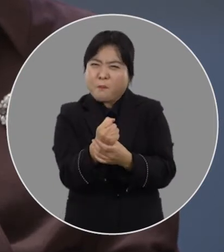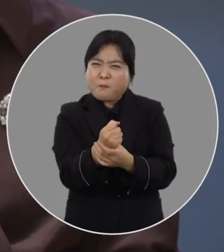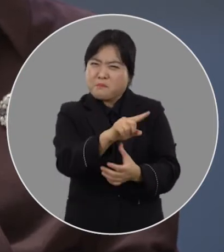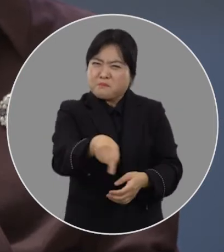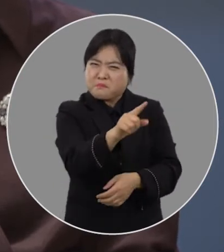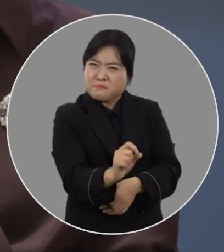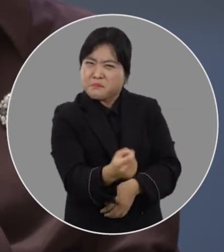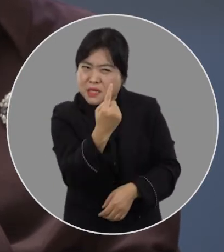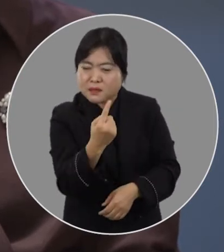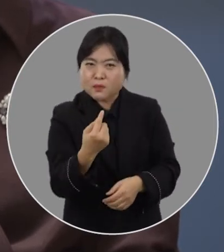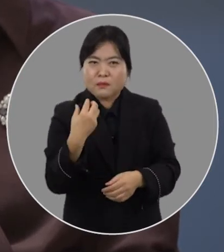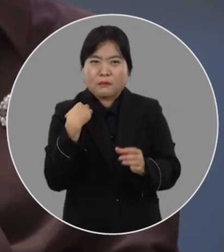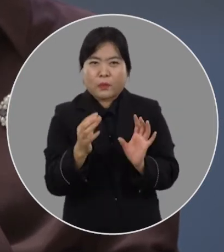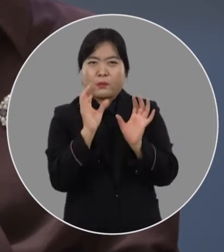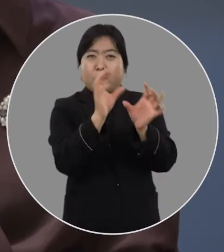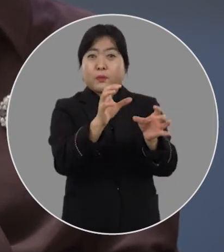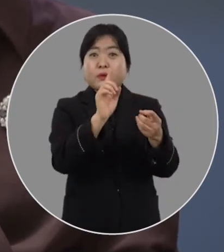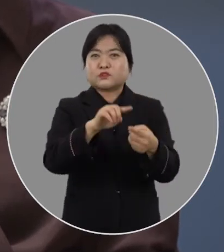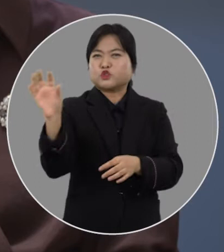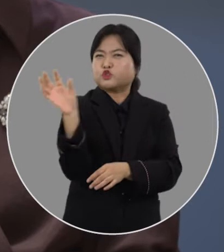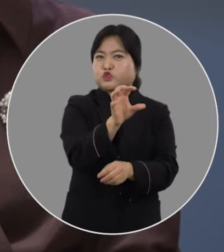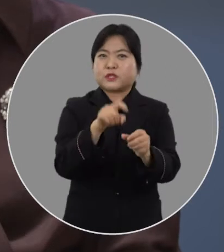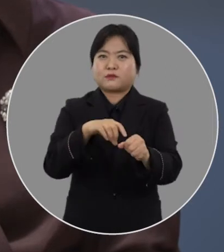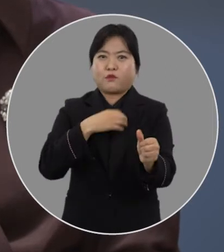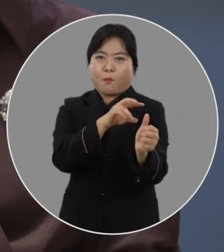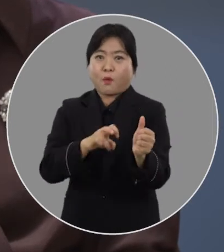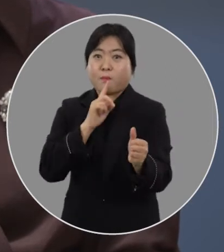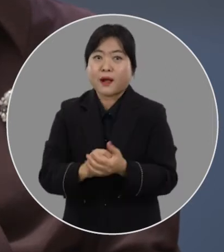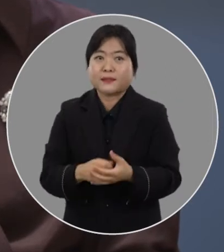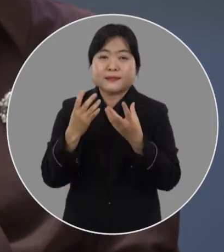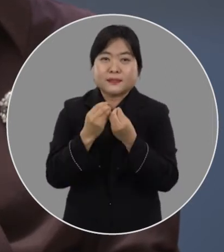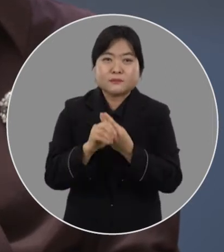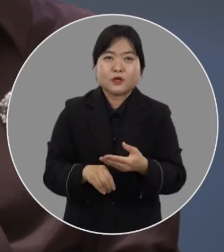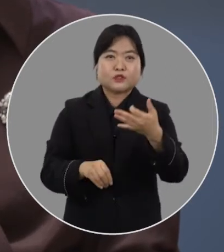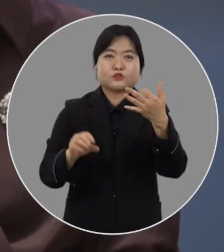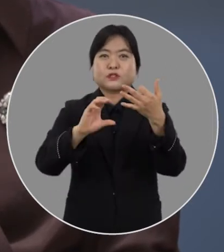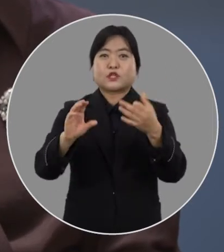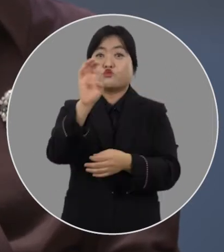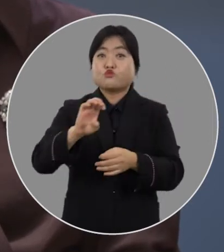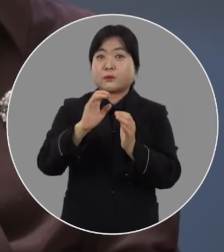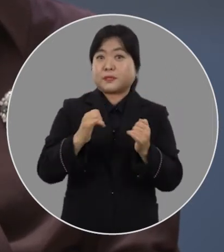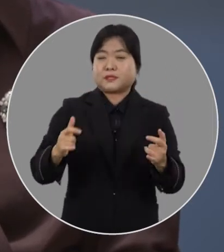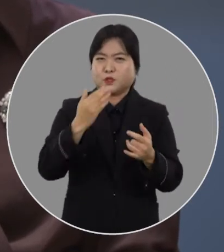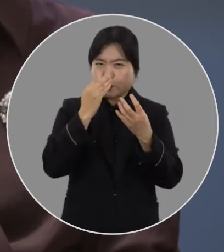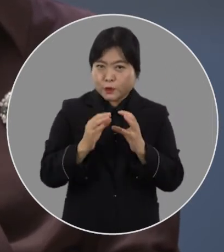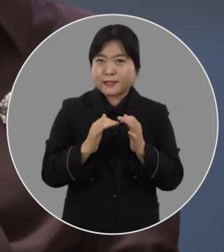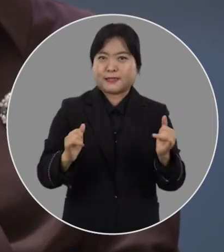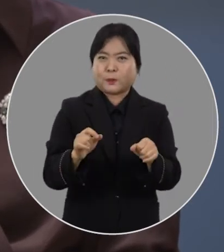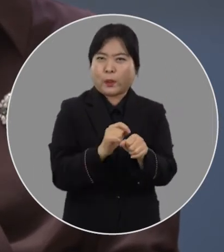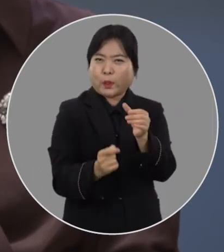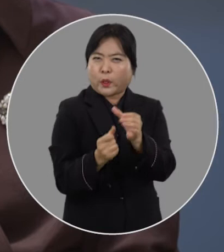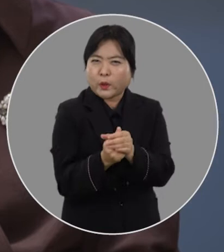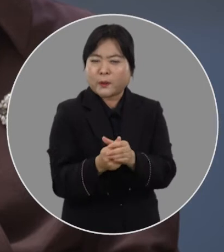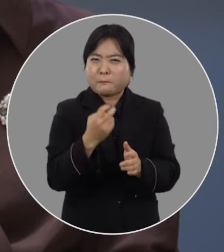있다고 덮어씌우는 것을 투사적 혐오라고 하는데요. 예를 들면 19세기 유럽인들은 유대인들이